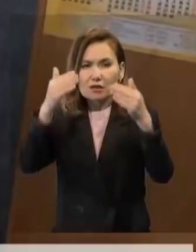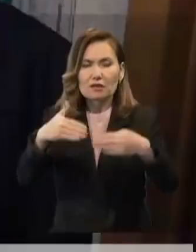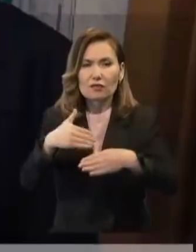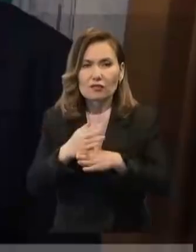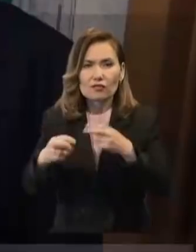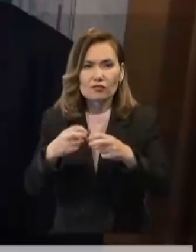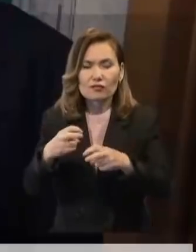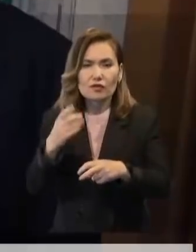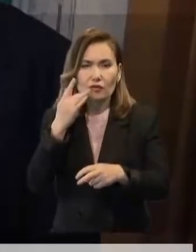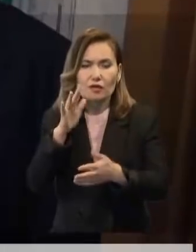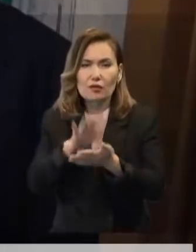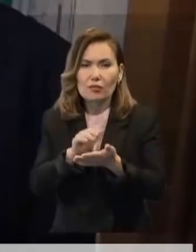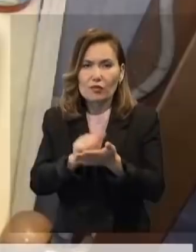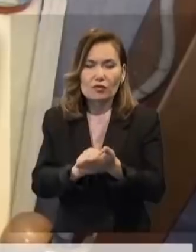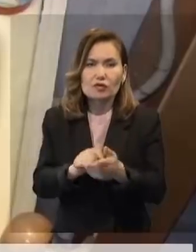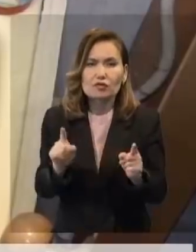жаға алмаймыз.